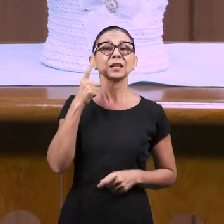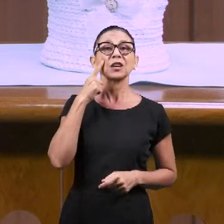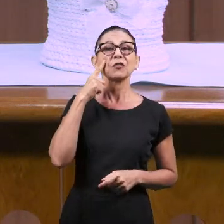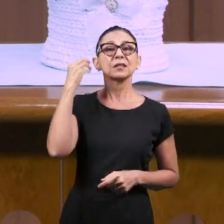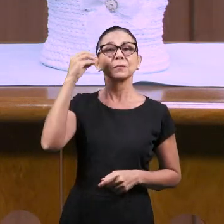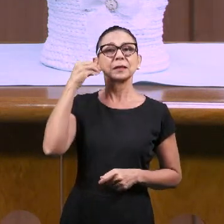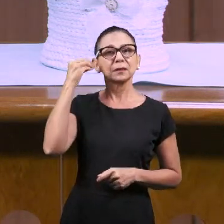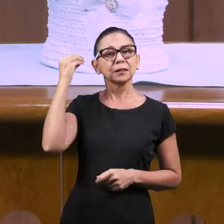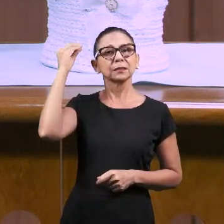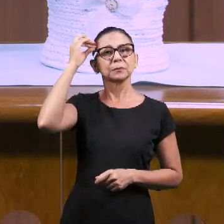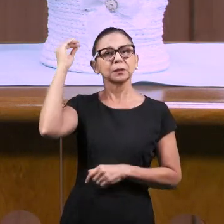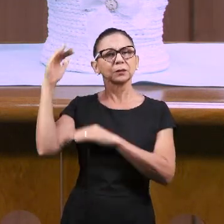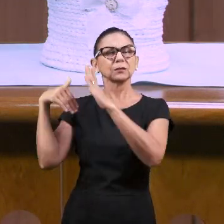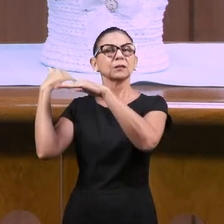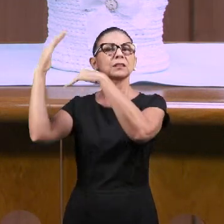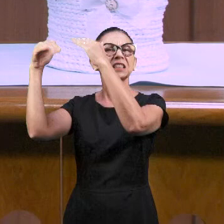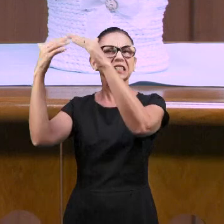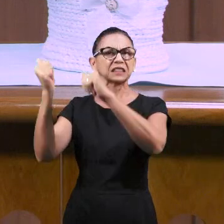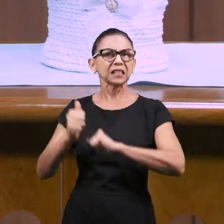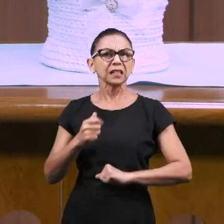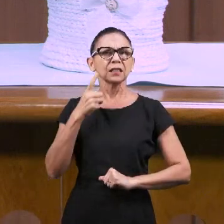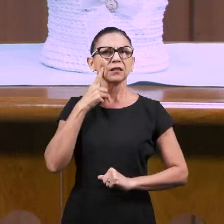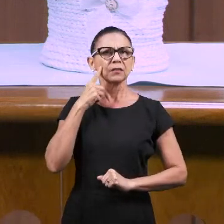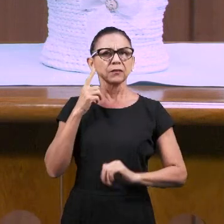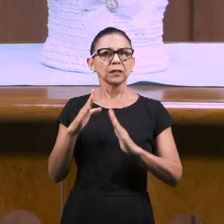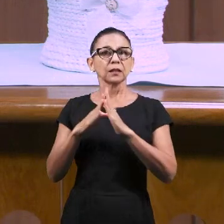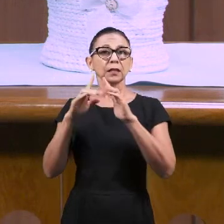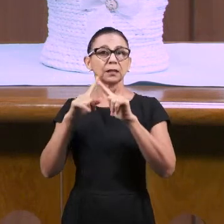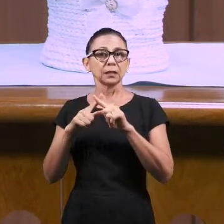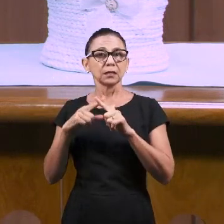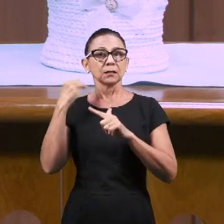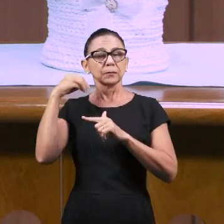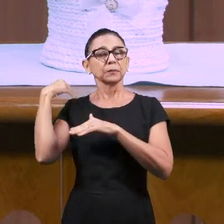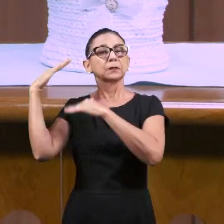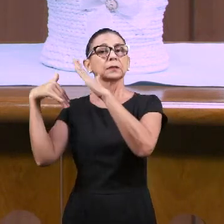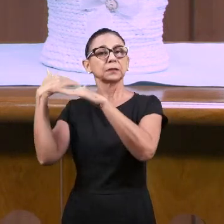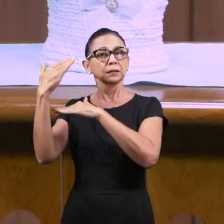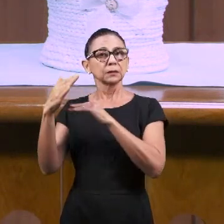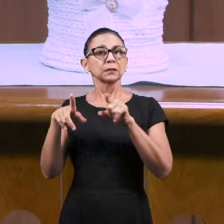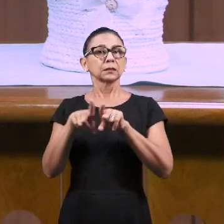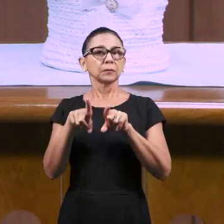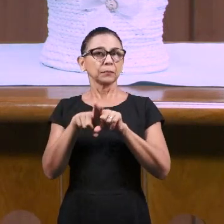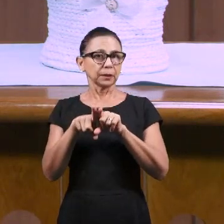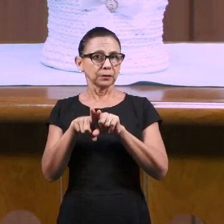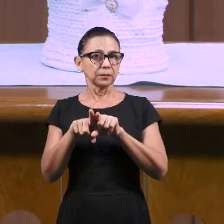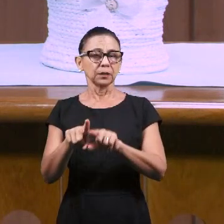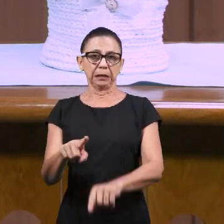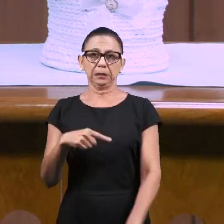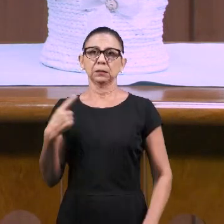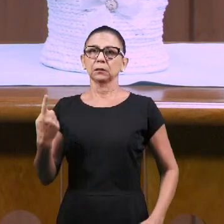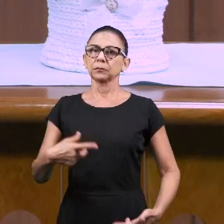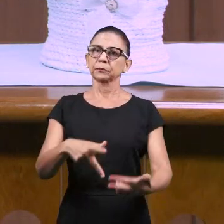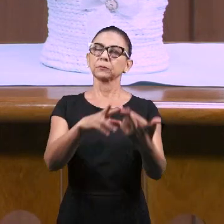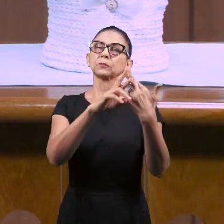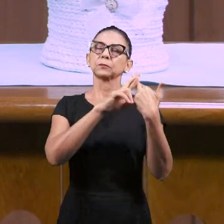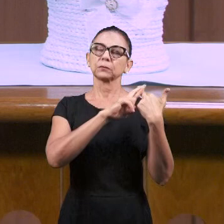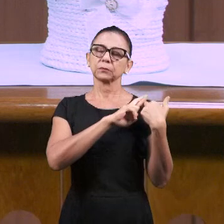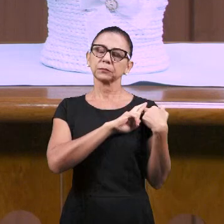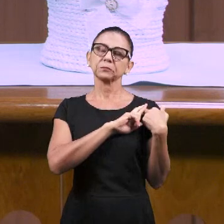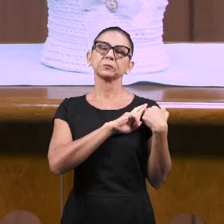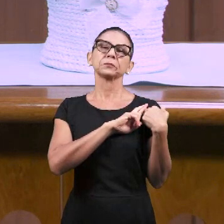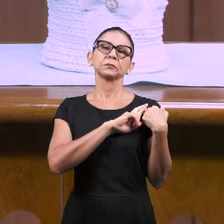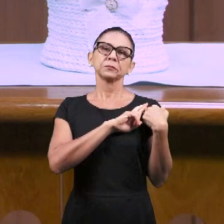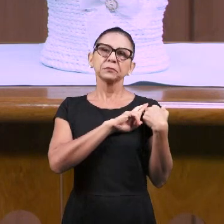leur église qui grandisse. Ils ne veulent même pas savoir. Ils veulent la croissance, c'est ça qui nous intéresse. Et nous avons